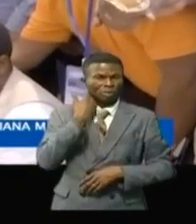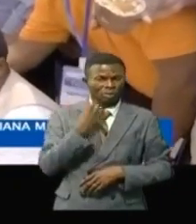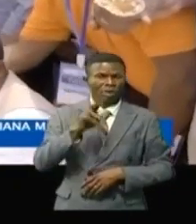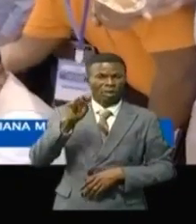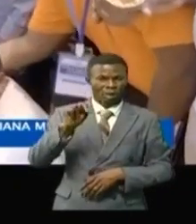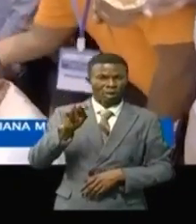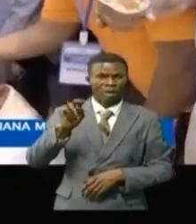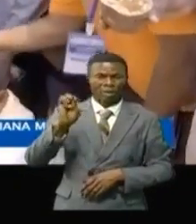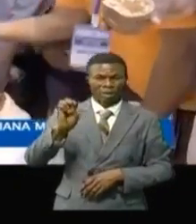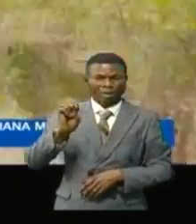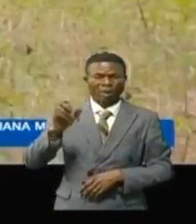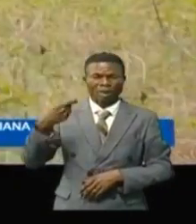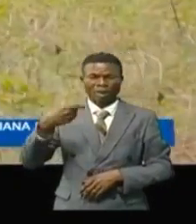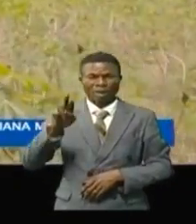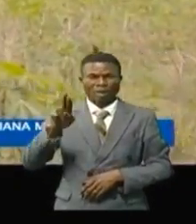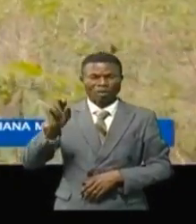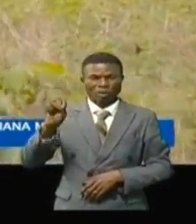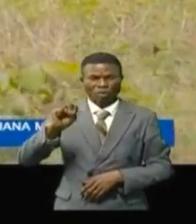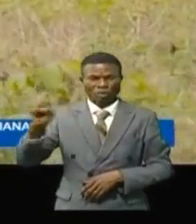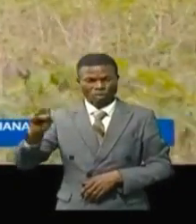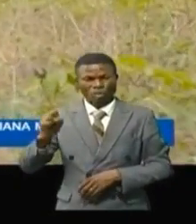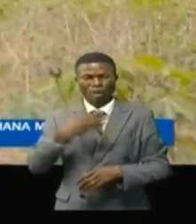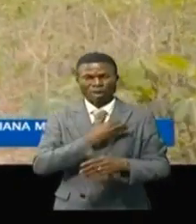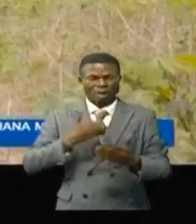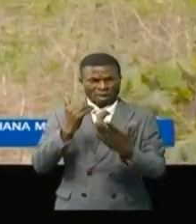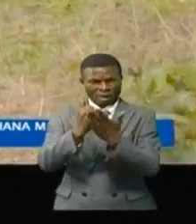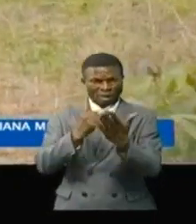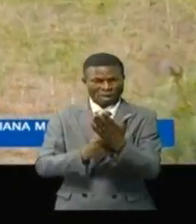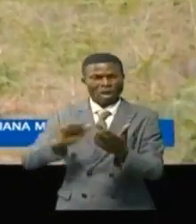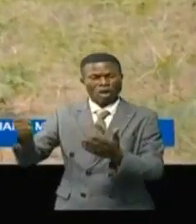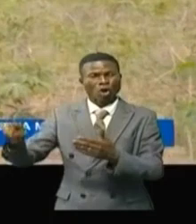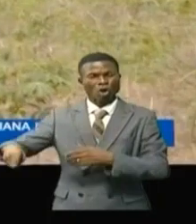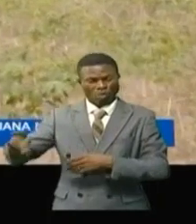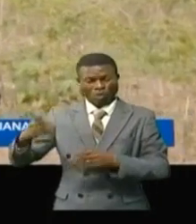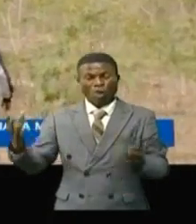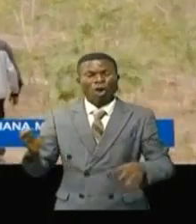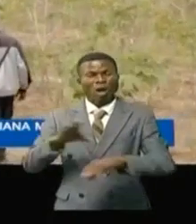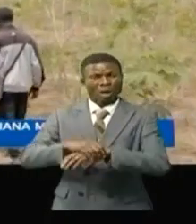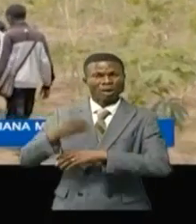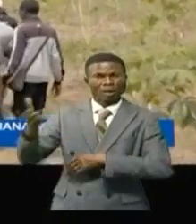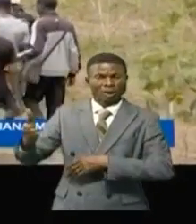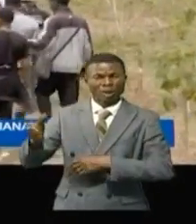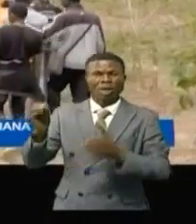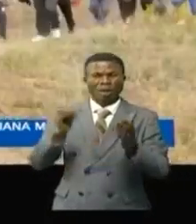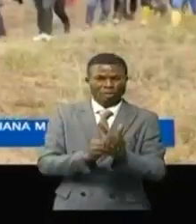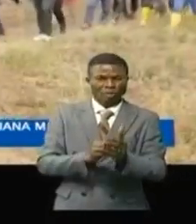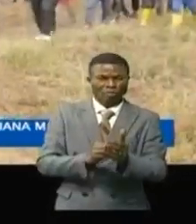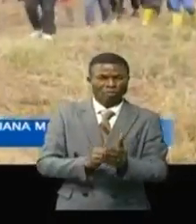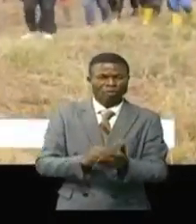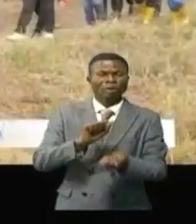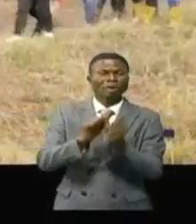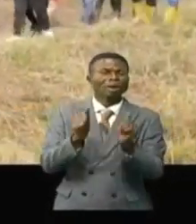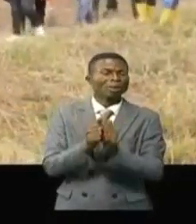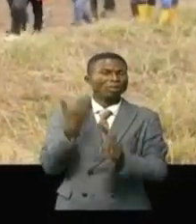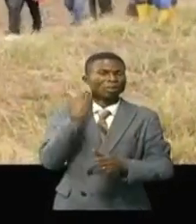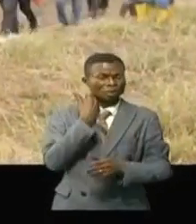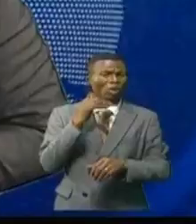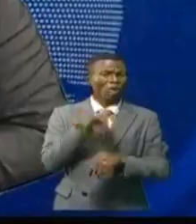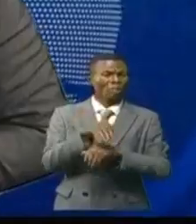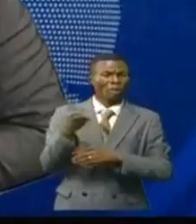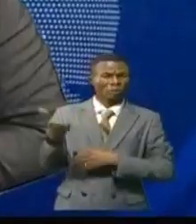nécroses racinières du manioc identifiée dans certaines provinces de la RDC en plus de la striure brune du